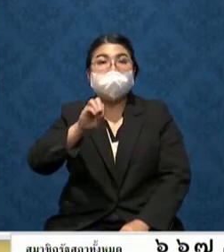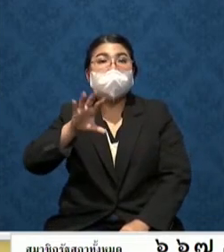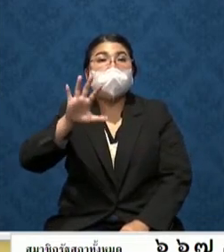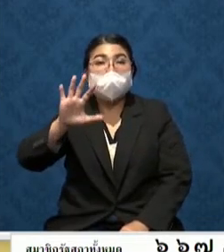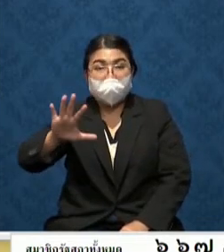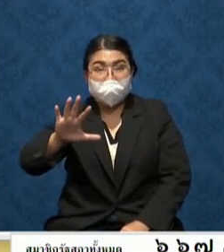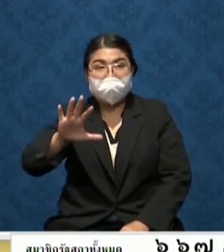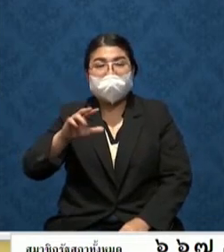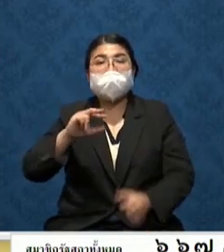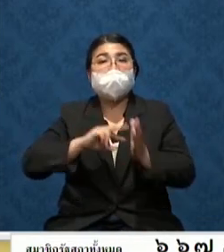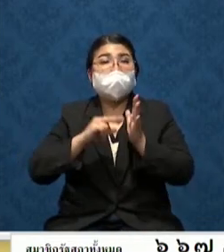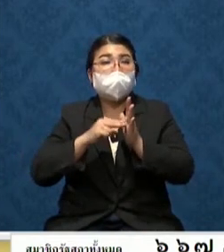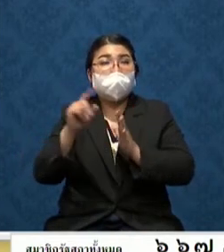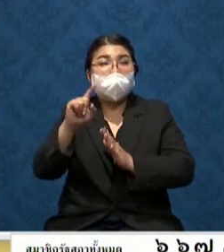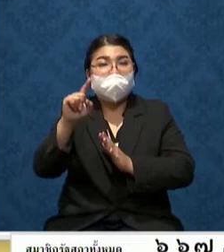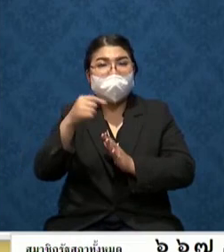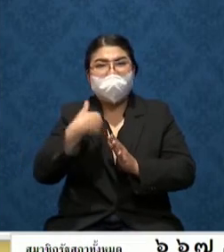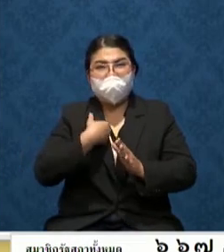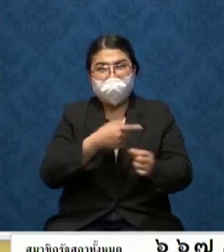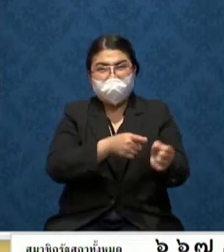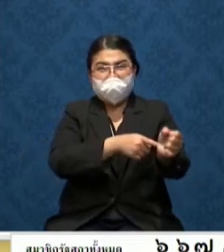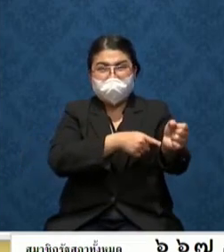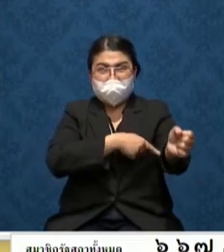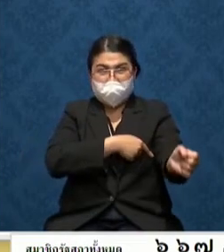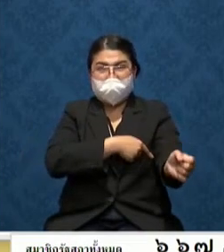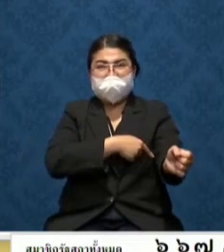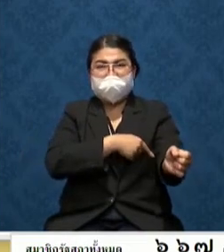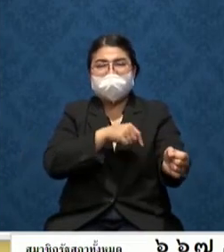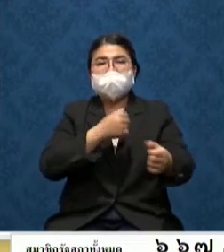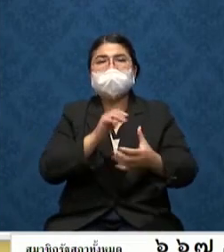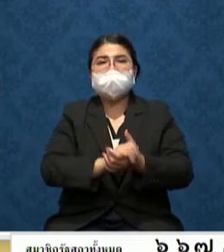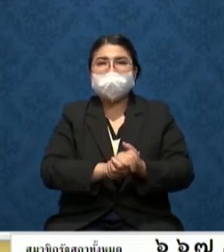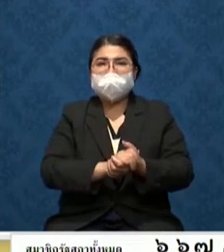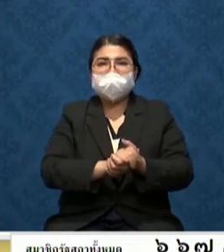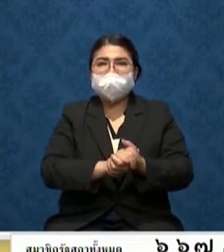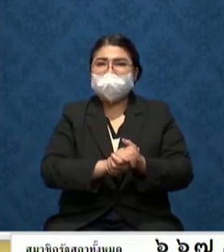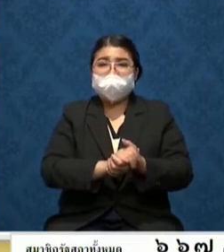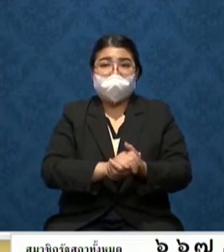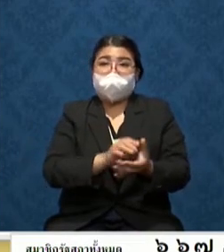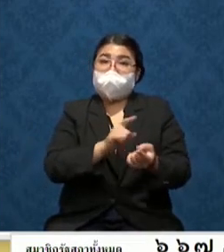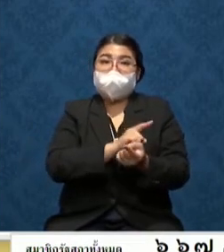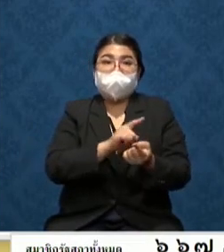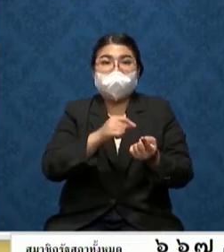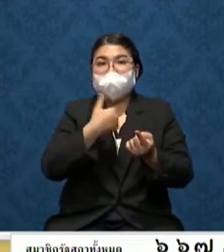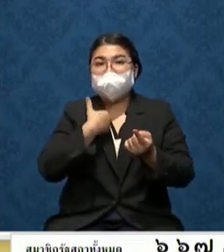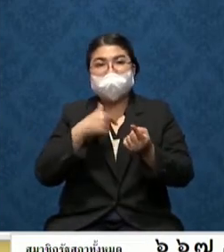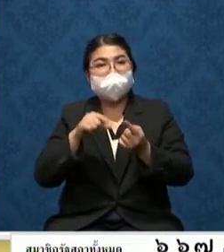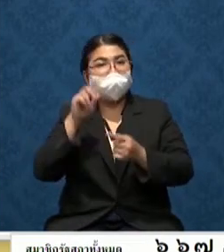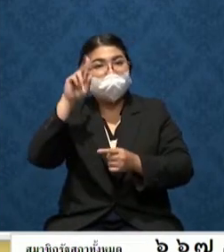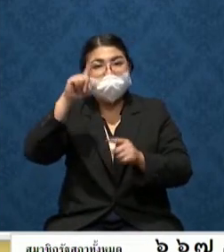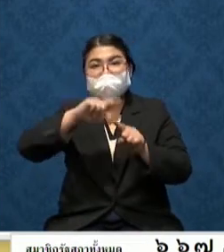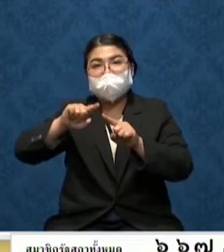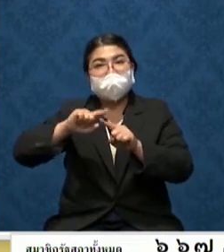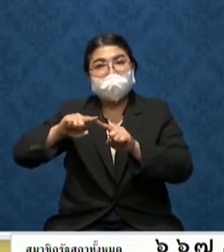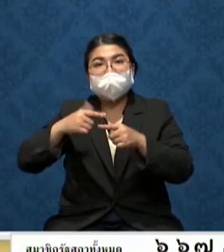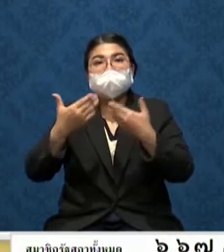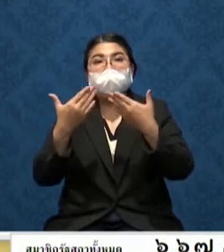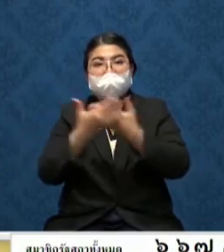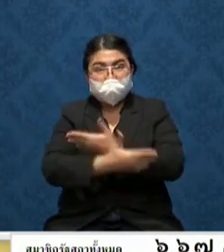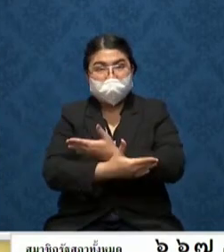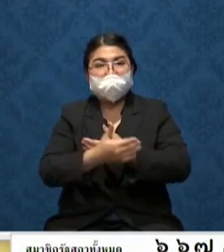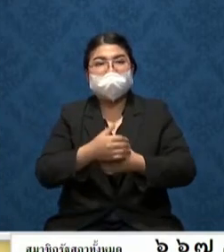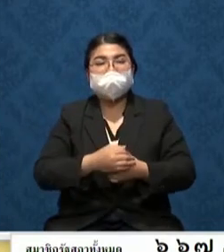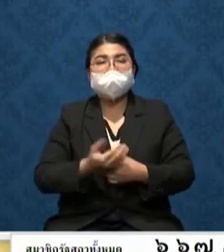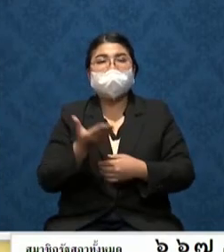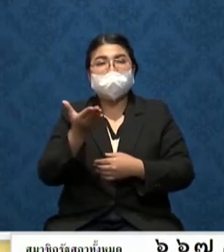เพระฉะนั้น ก็ ถ้ กด วา ม ใช้ เวลา ยาว นาน บริบท ของ สองคม ส มน ชน ก เปลี่ย แลง ไปาย ด ฉน ก ต้อง ขอภัย ท่ รัฐมน